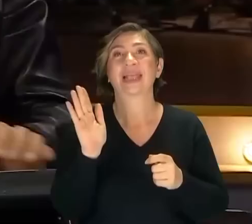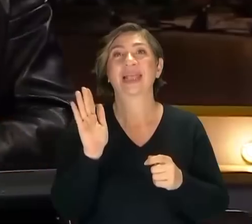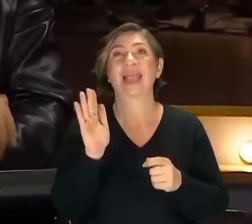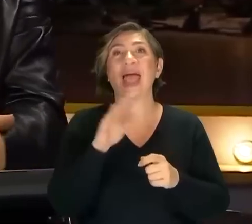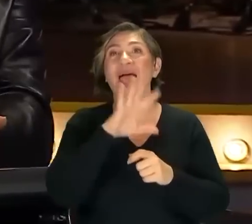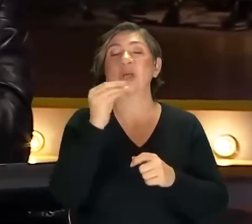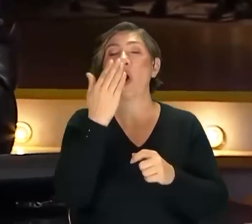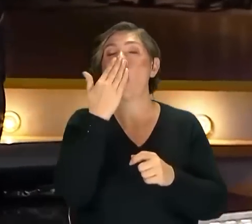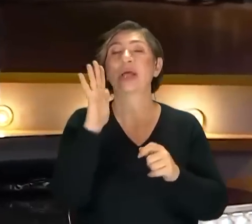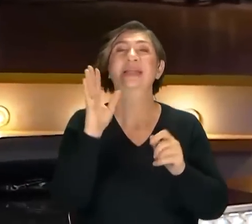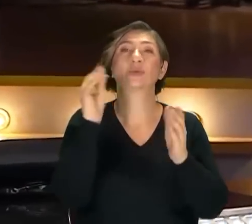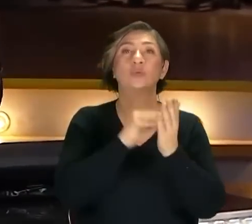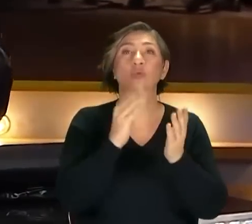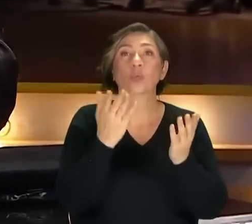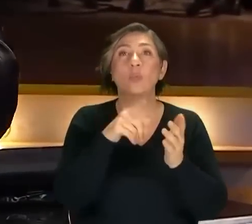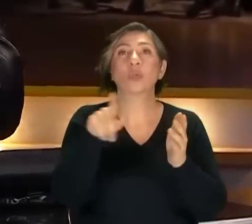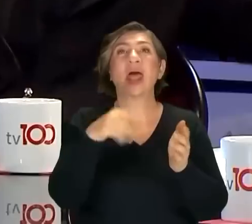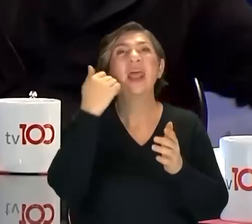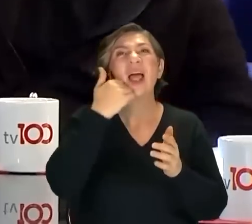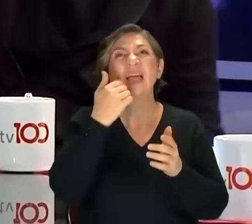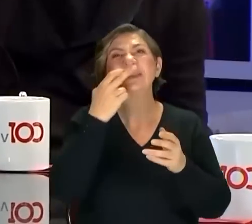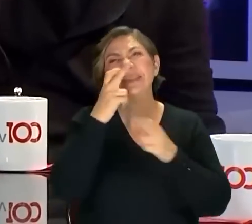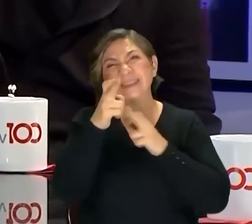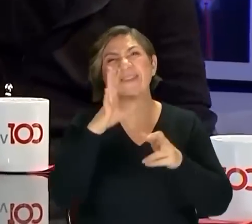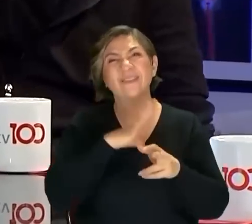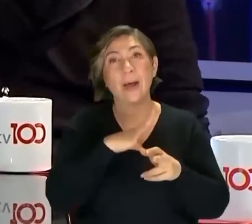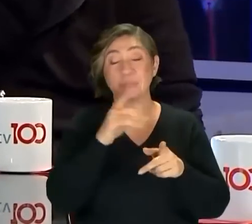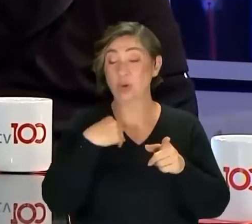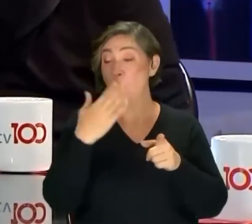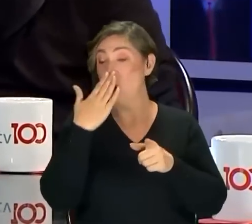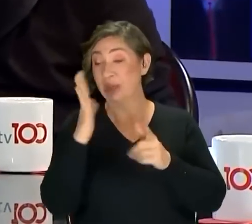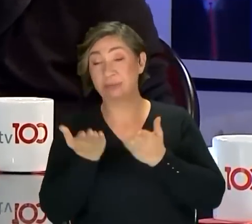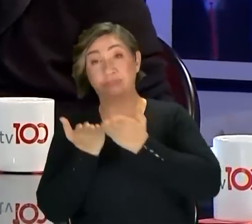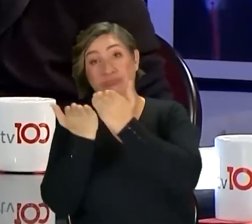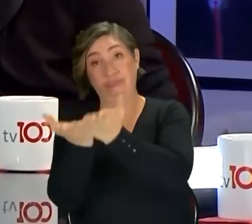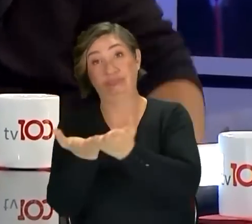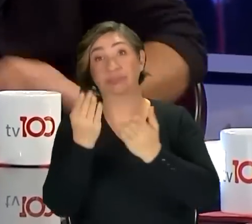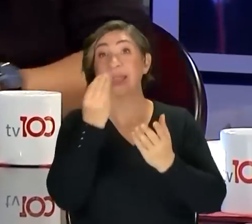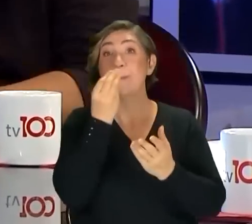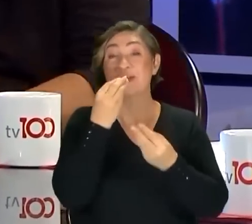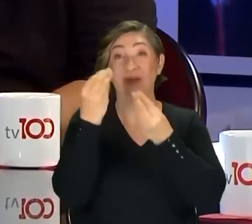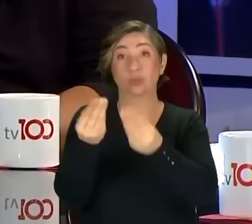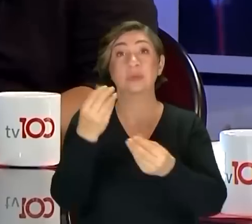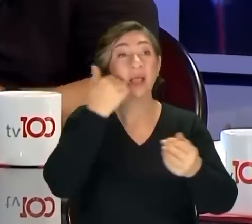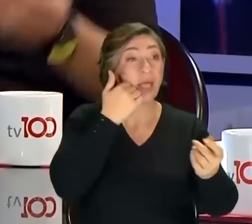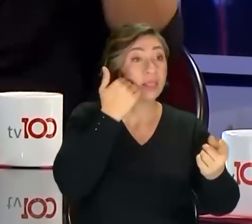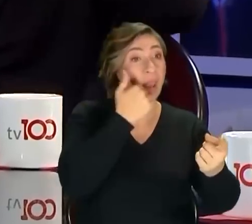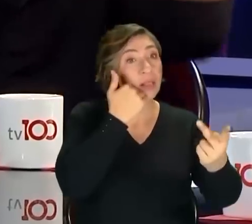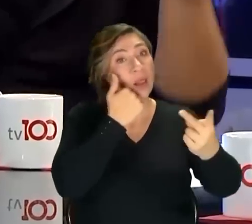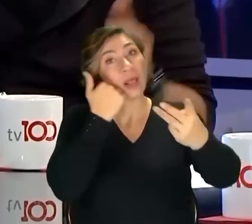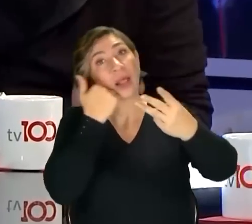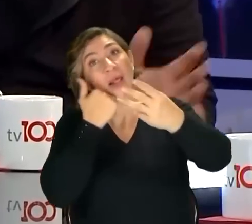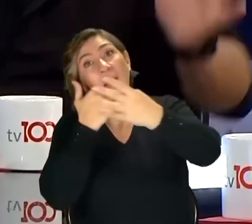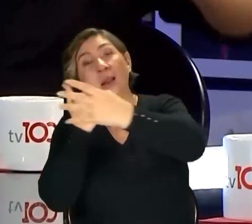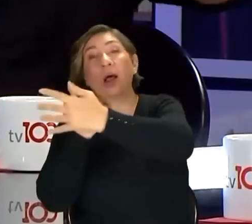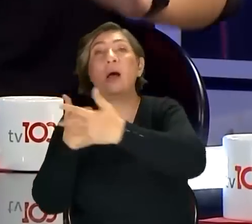Artık her şeyin başına organik yazıyorlar. Durun nasıl olsa bunlar size yalan yanlış şeyler yediriyorlar. Ya. Bakın biz organik yediriyoruz deyip onlar da yalan söylüyor. Ya. Onların yalanına başka